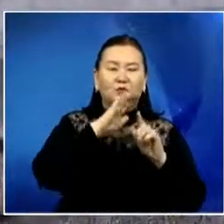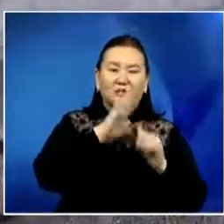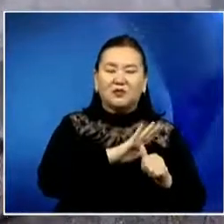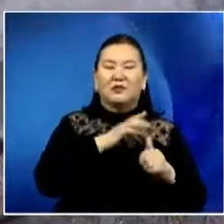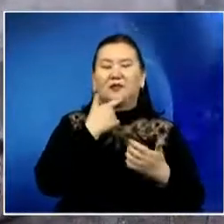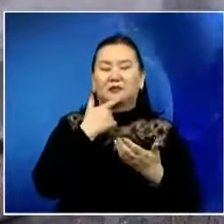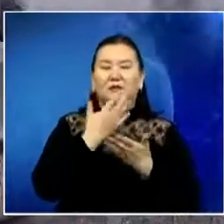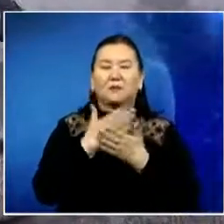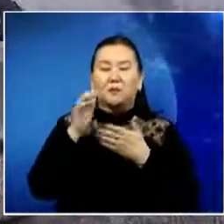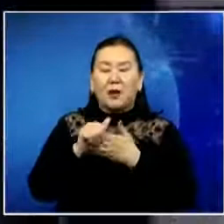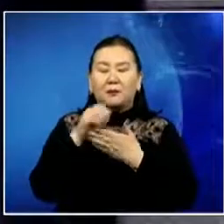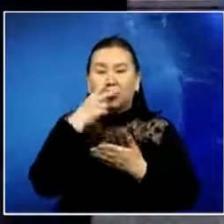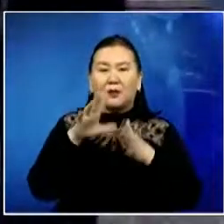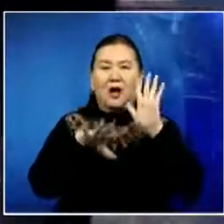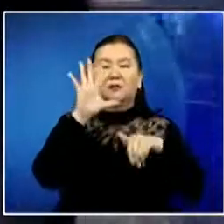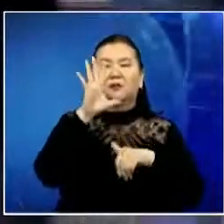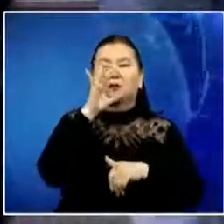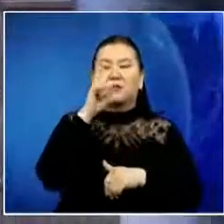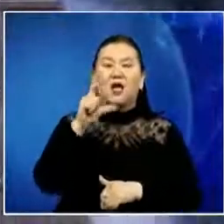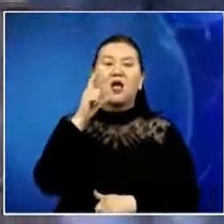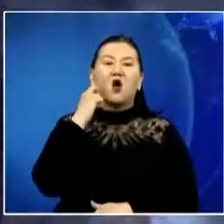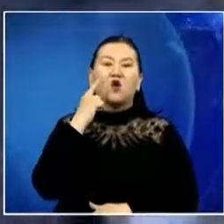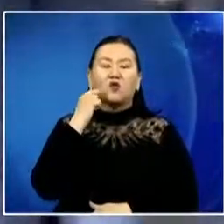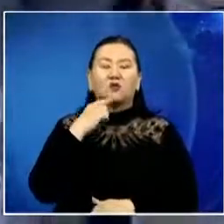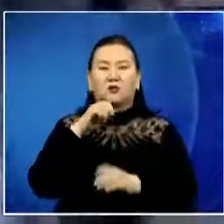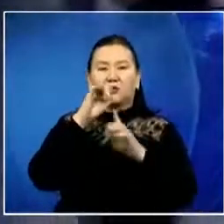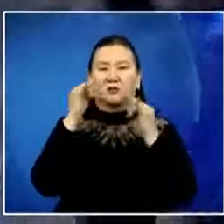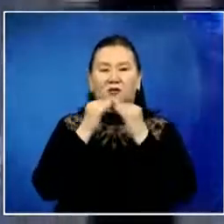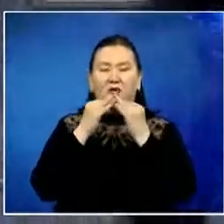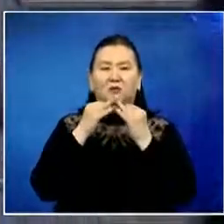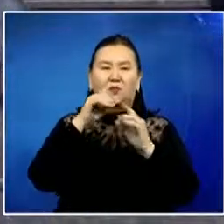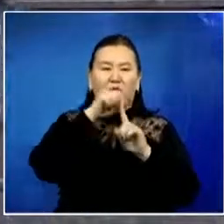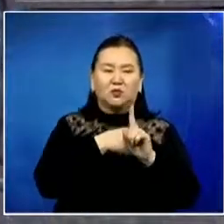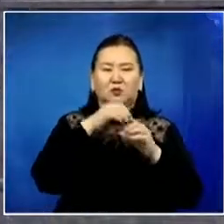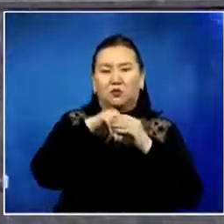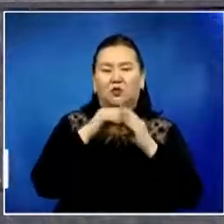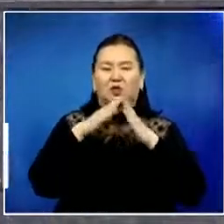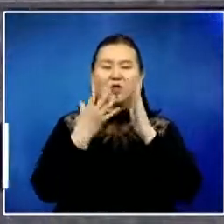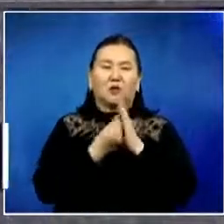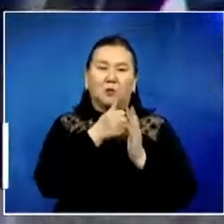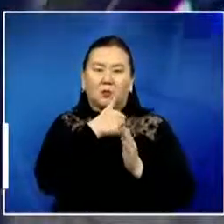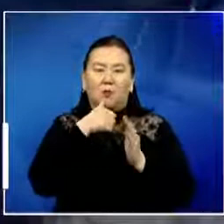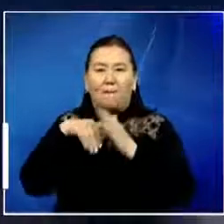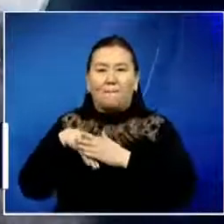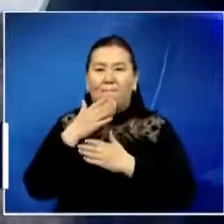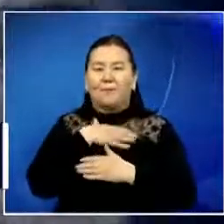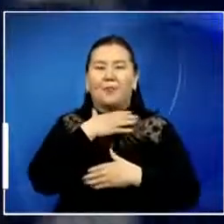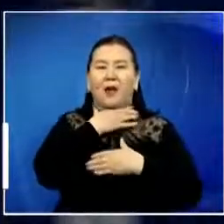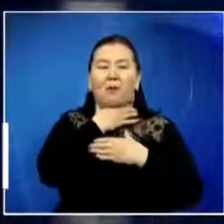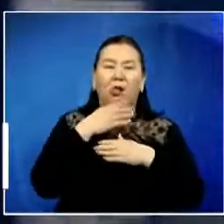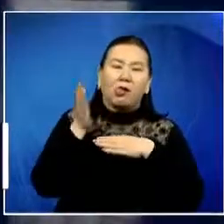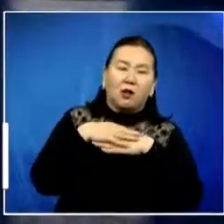хандсан баримтуудаас дурдхад 15 настай э охин цахим хүчирхийлэлд өртөж түүнийг гэр бүлийнхнээсээ нууж амиа хорлох шахсан